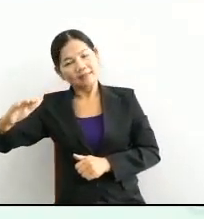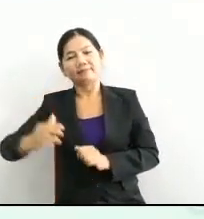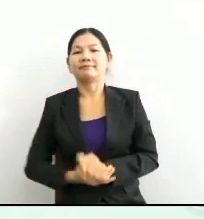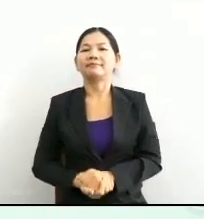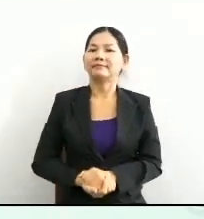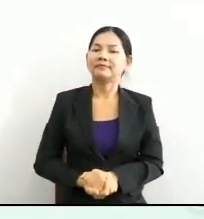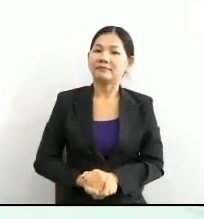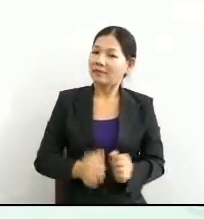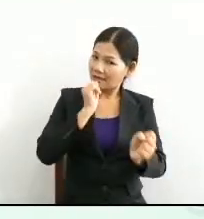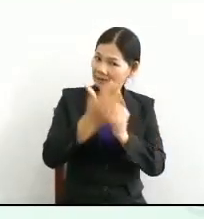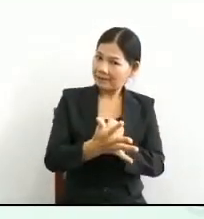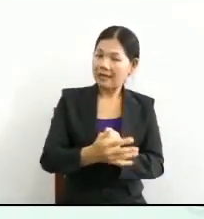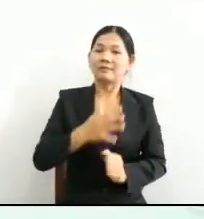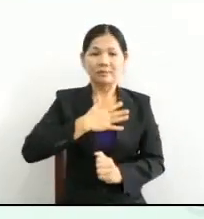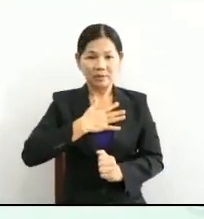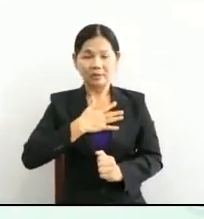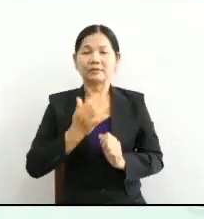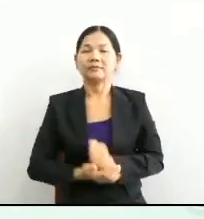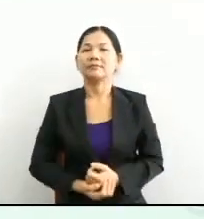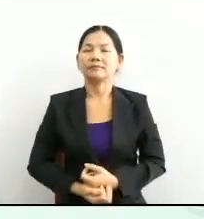Nhưng chẳng là lời dưỡng chập đám chứ mùi nạc rú.